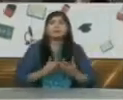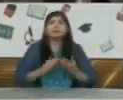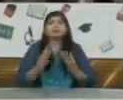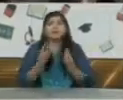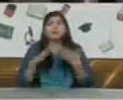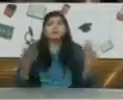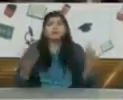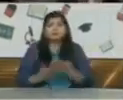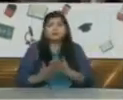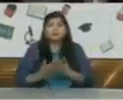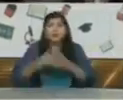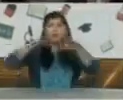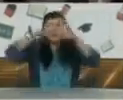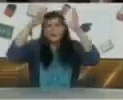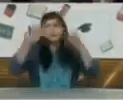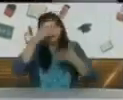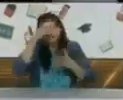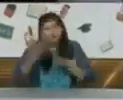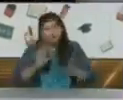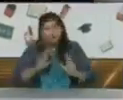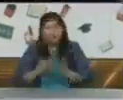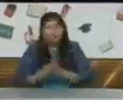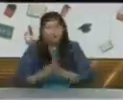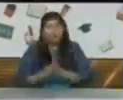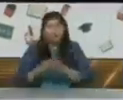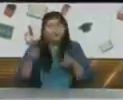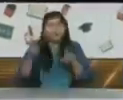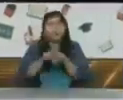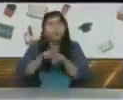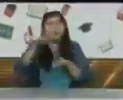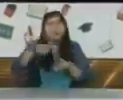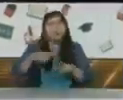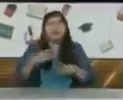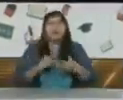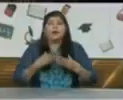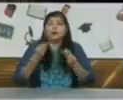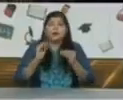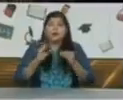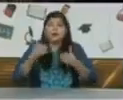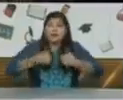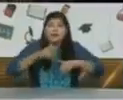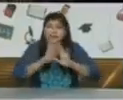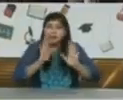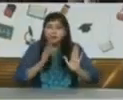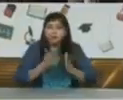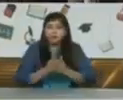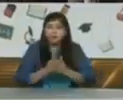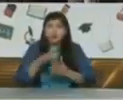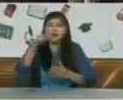कोई आसमान नहीं टूट पड़ा है, इसका मतलब हुआ कि आपको डर एग्जाम का नहीं है,